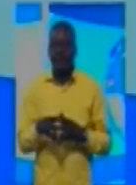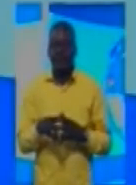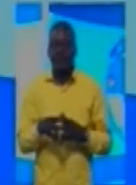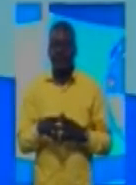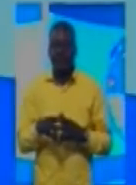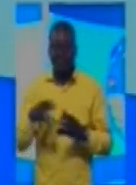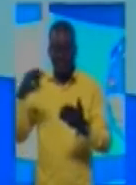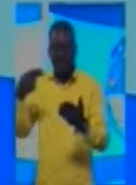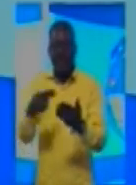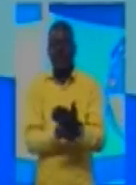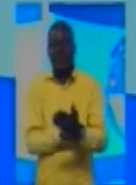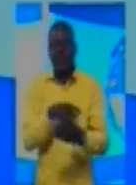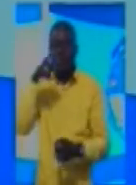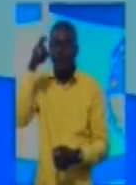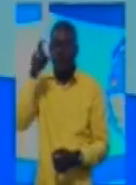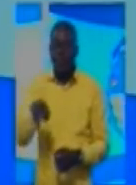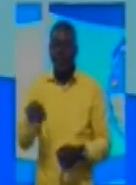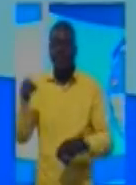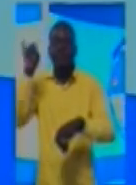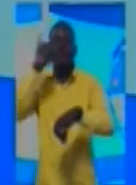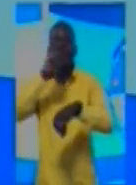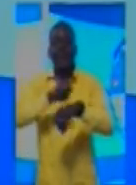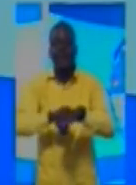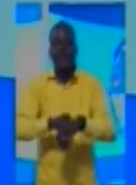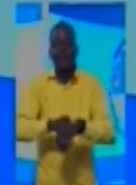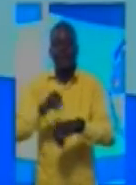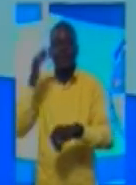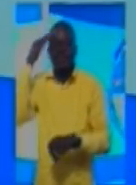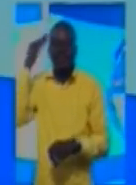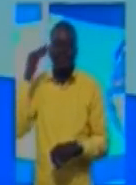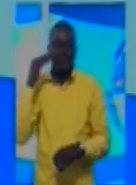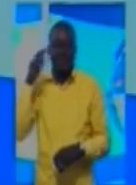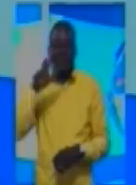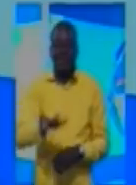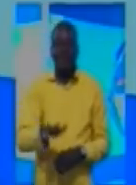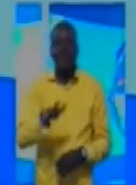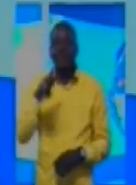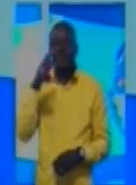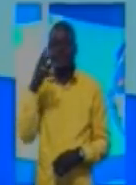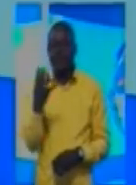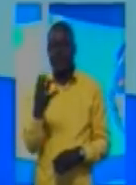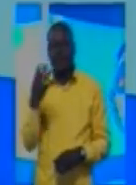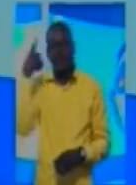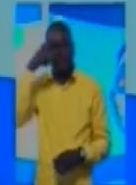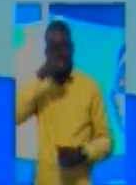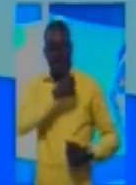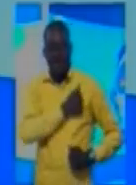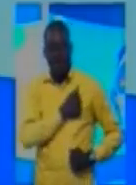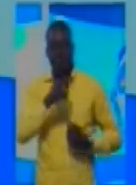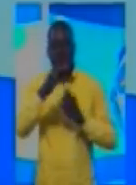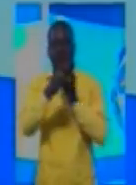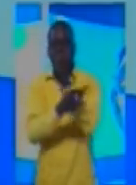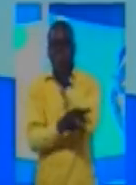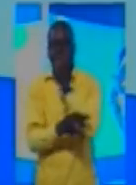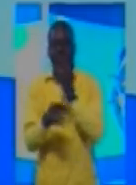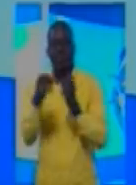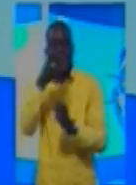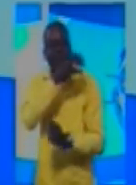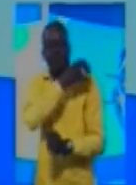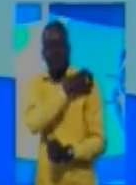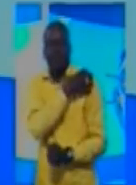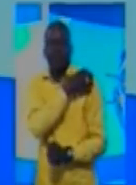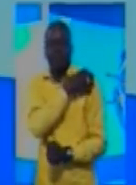Un nouveau commandant s'installe à la tête du 34e régiment interarmes de Fadan Gourmand. Le chef